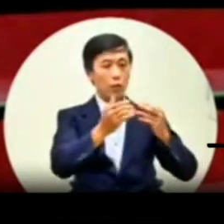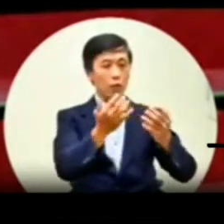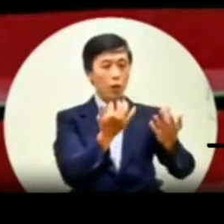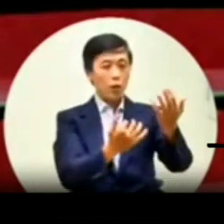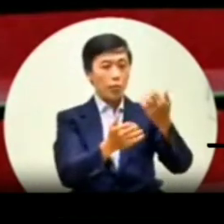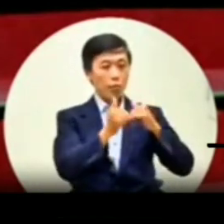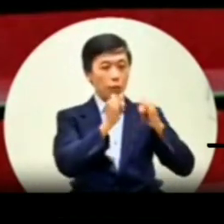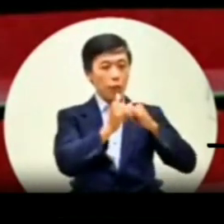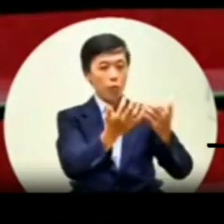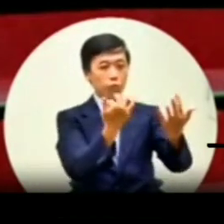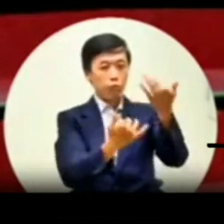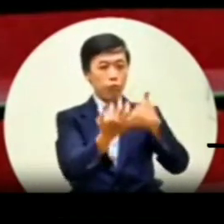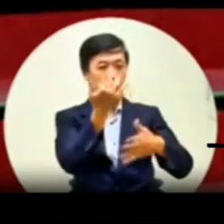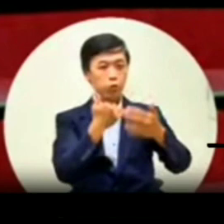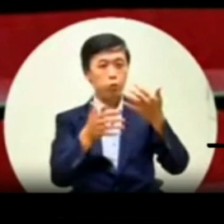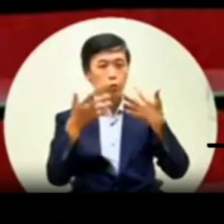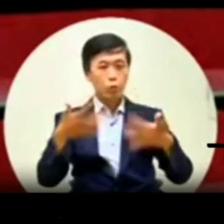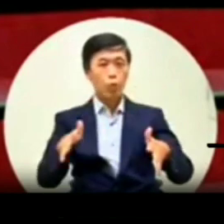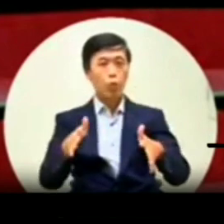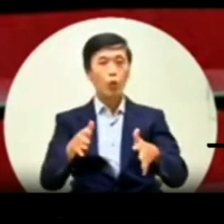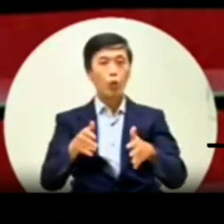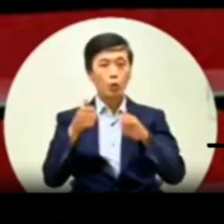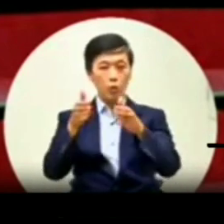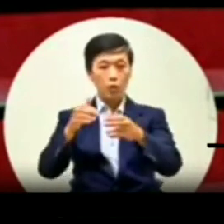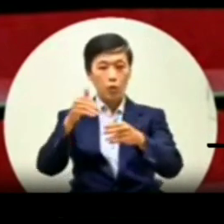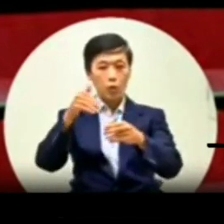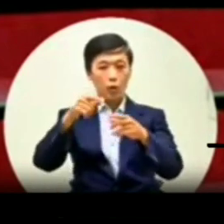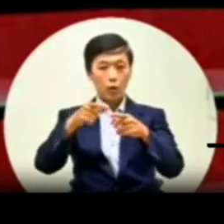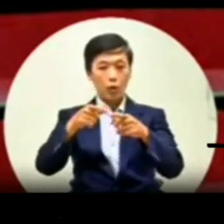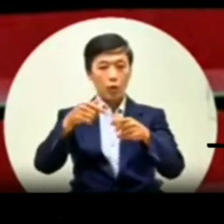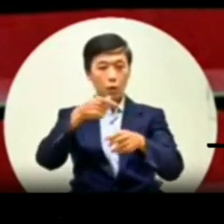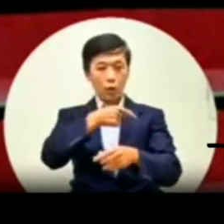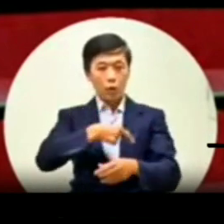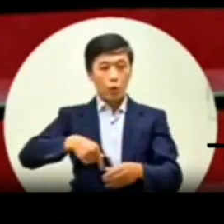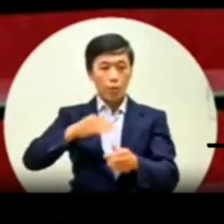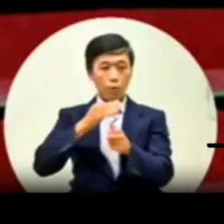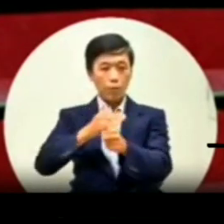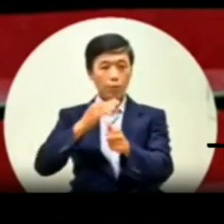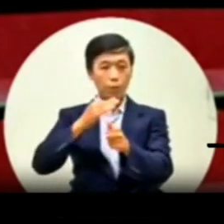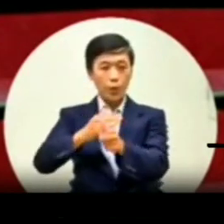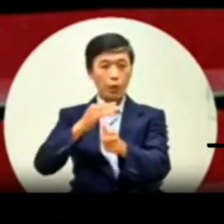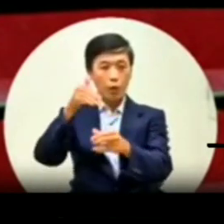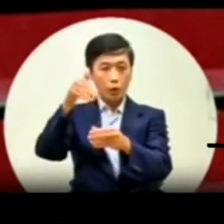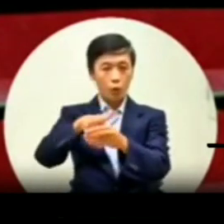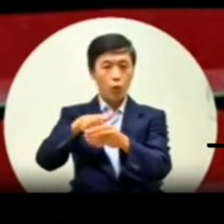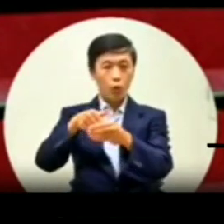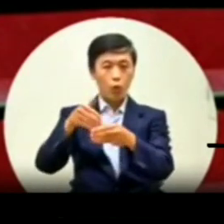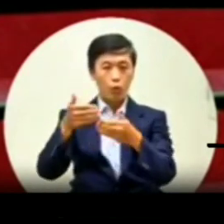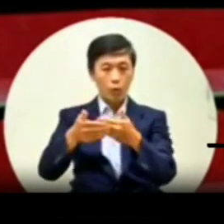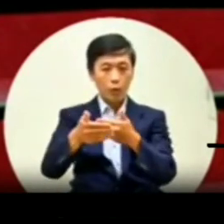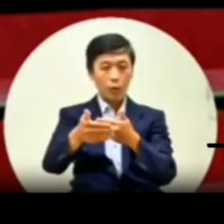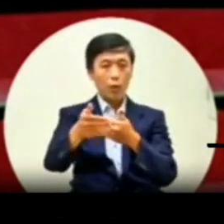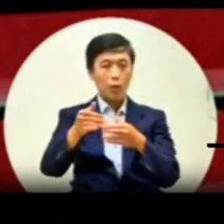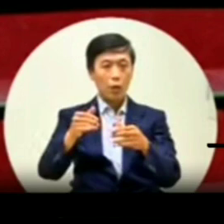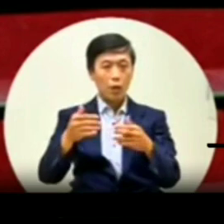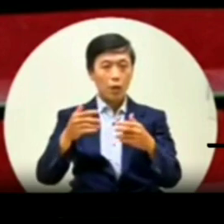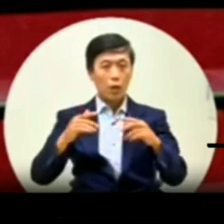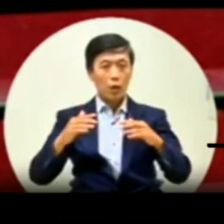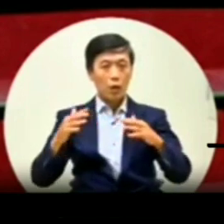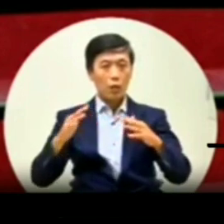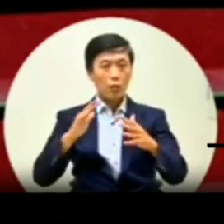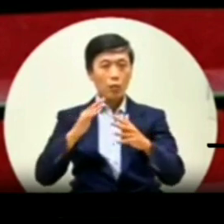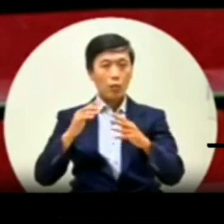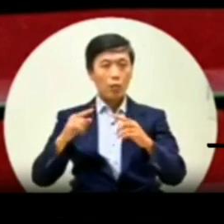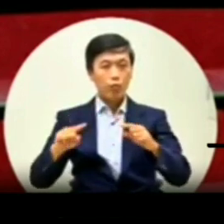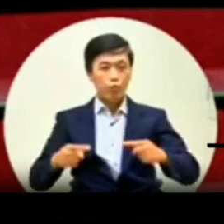然后呢，在这个投票的过程当中，有没有可能会产生一些冲突？有没